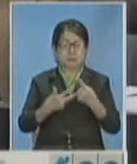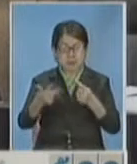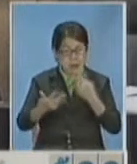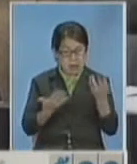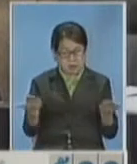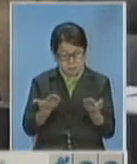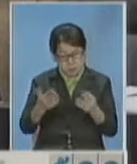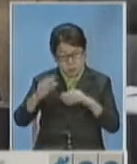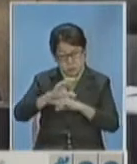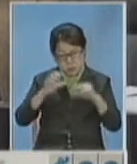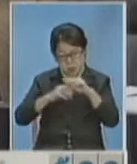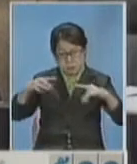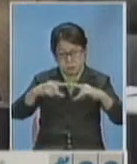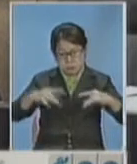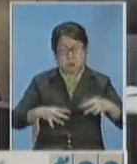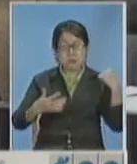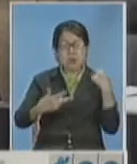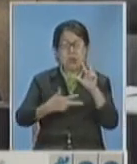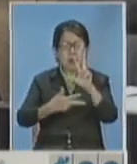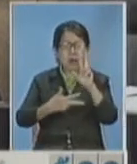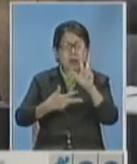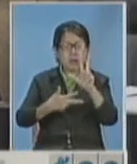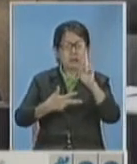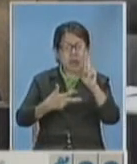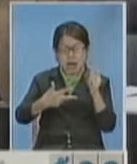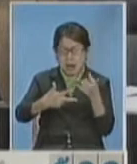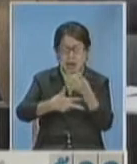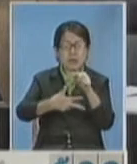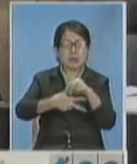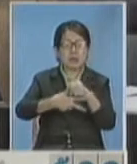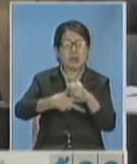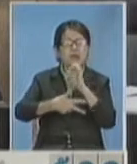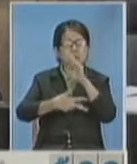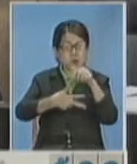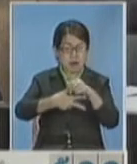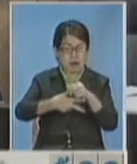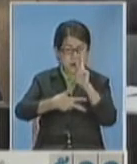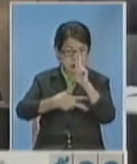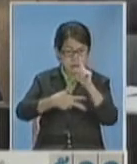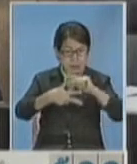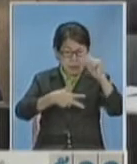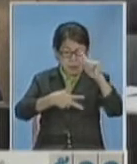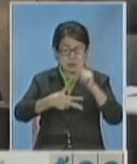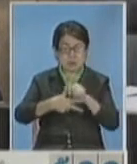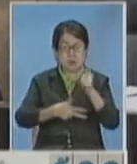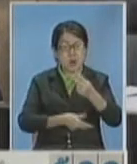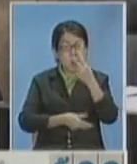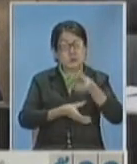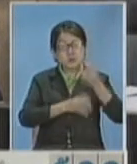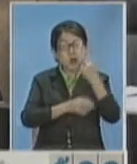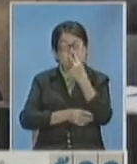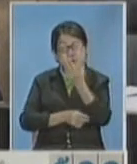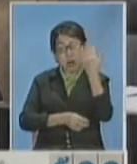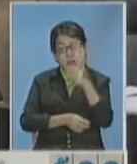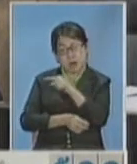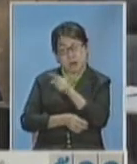การเลยค่ะ 3R ก็คืออะไรมีตั้งแต่ reduce นะคะบอกว่าไปทบทวนดูของเดิมว่าทำดี